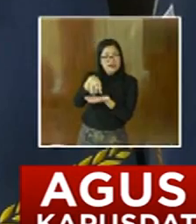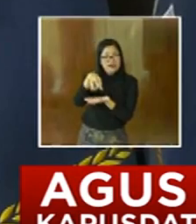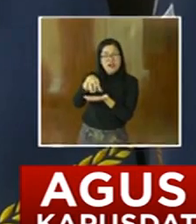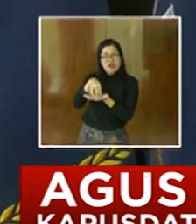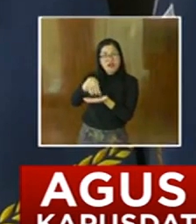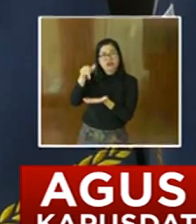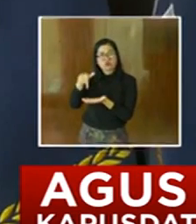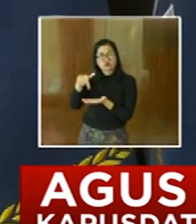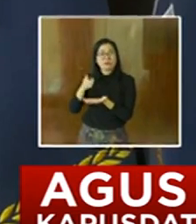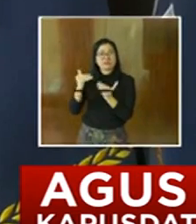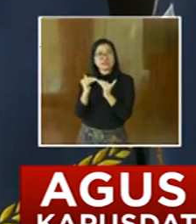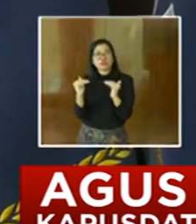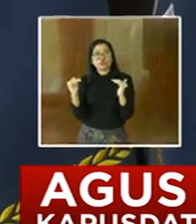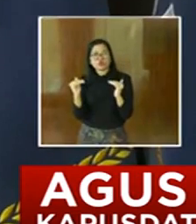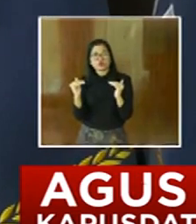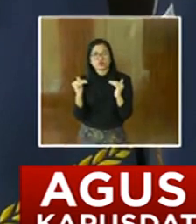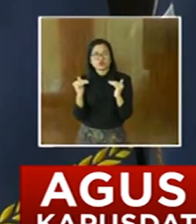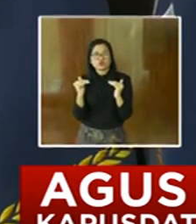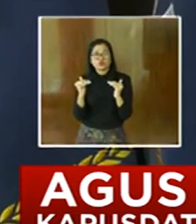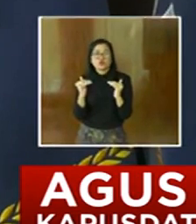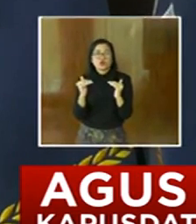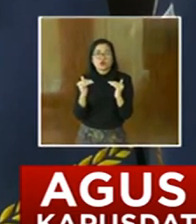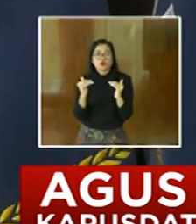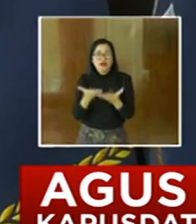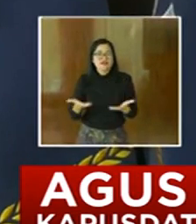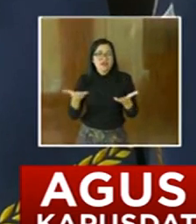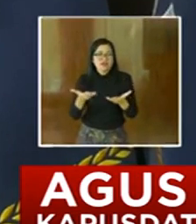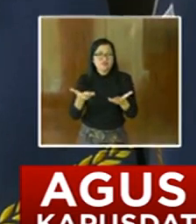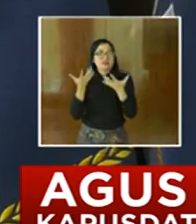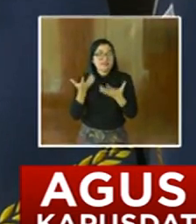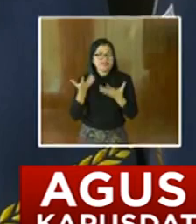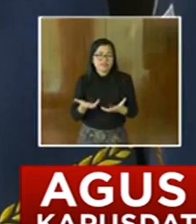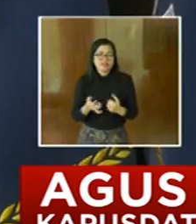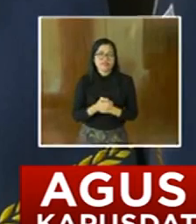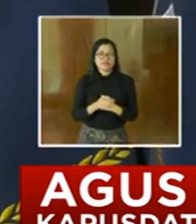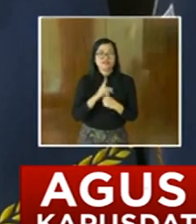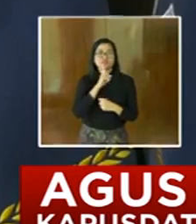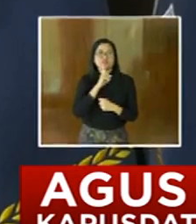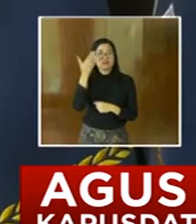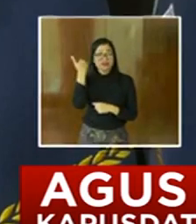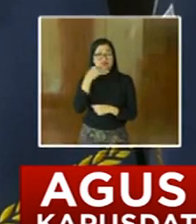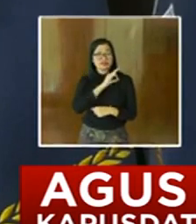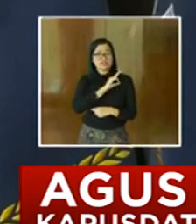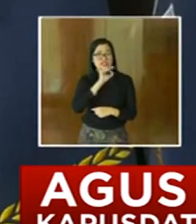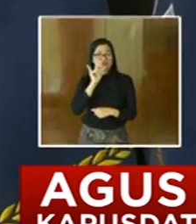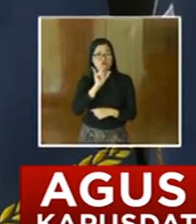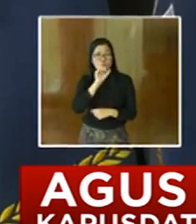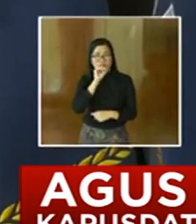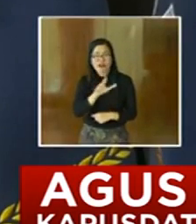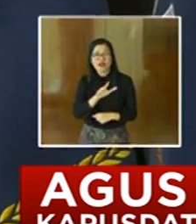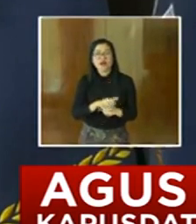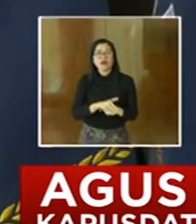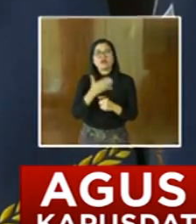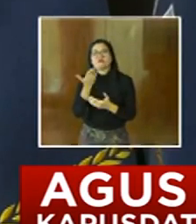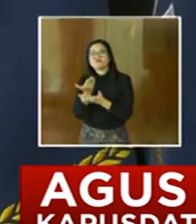melakukan mengeluarkan status ganda 200 seperti yang diinstruksikan oleh Presiden kemarin bahwa presiden minta kepada